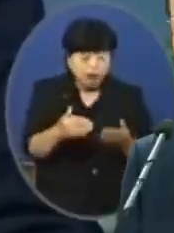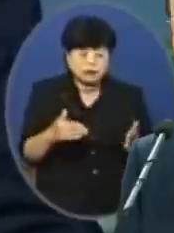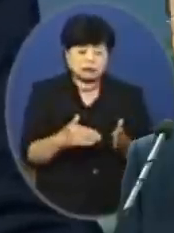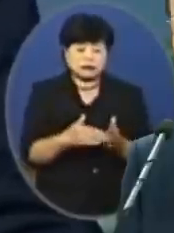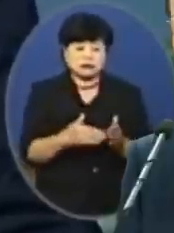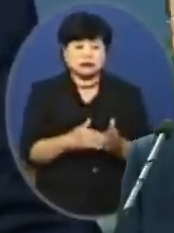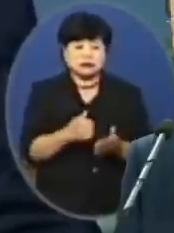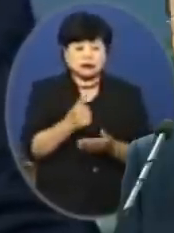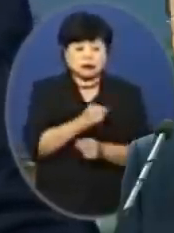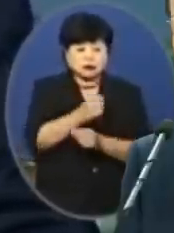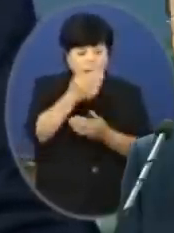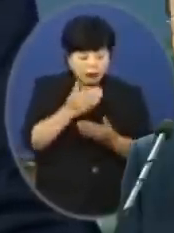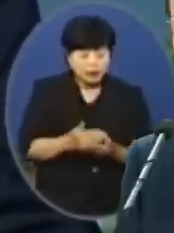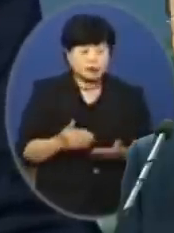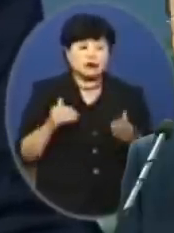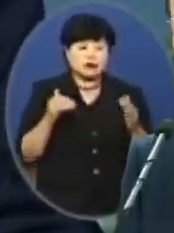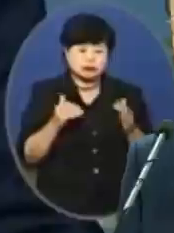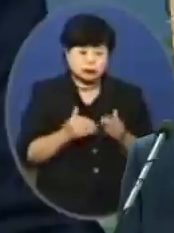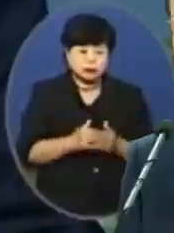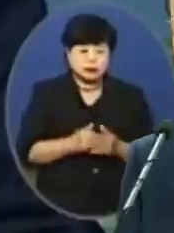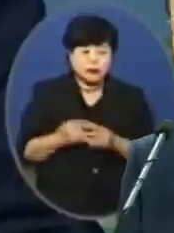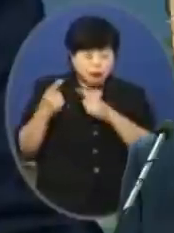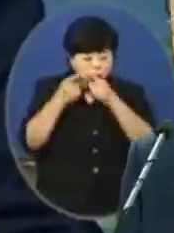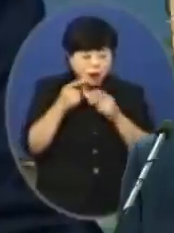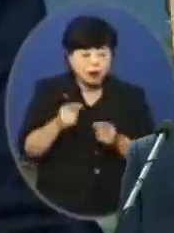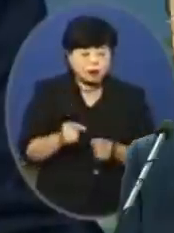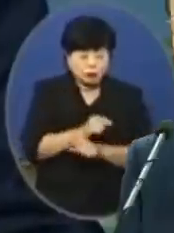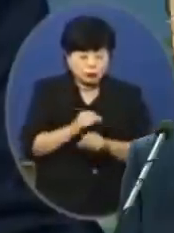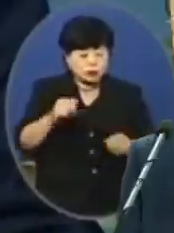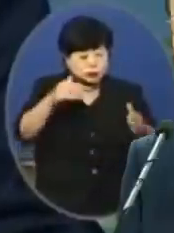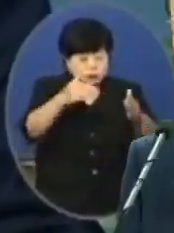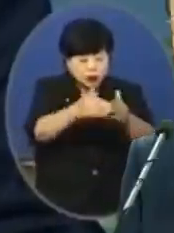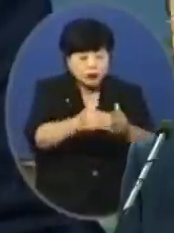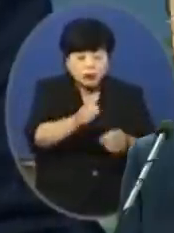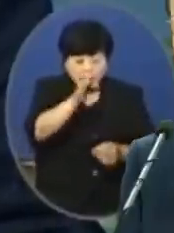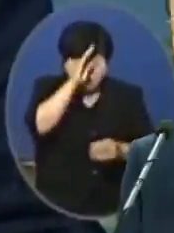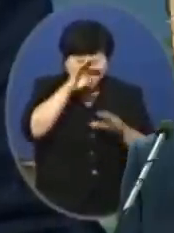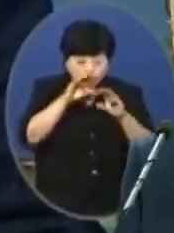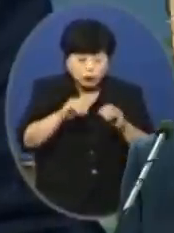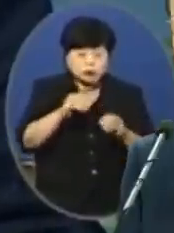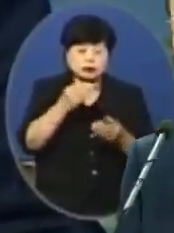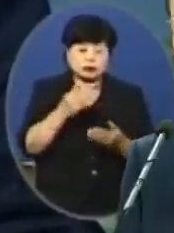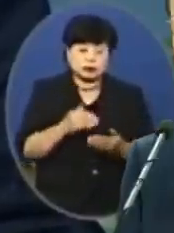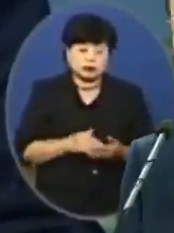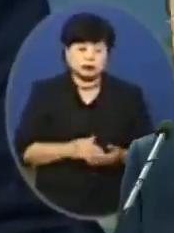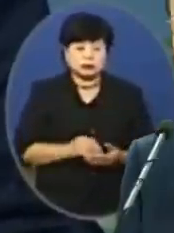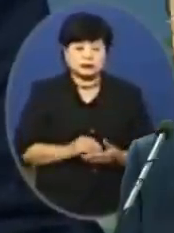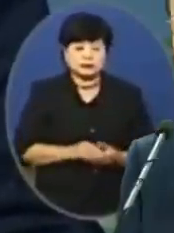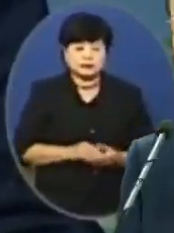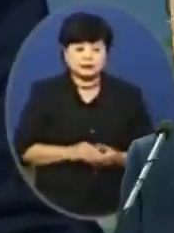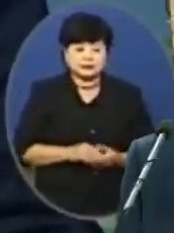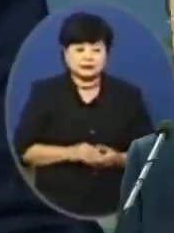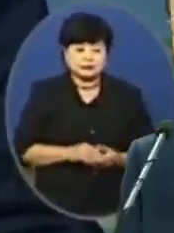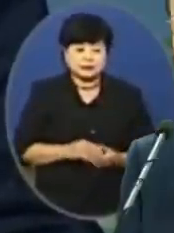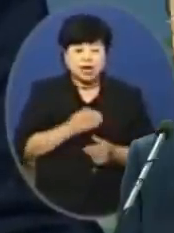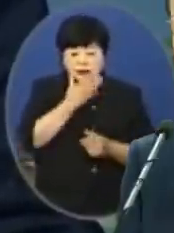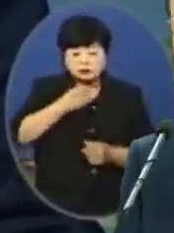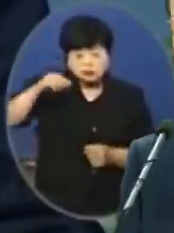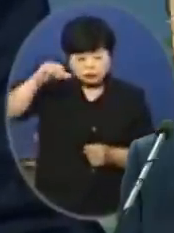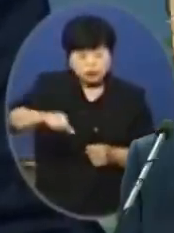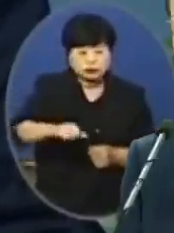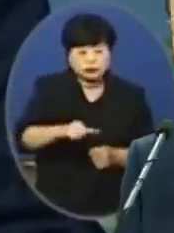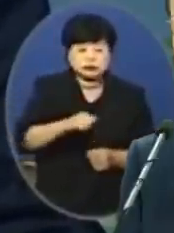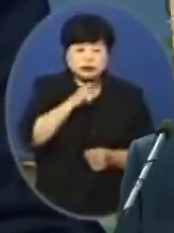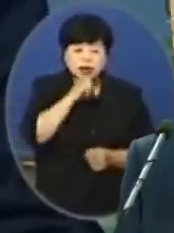죄 용서받는 것도 내가 이루어놓았고 허물도 내가 다 사해놓았고 병도 다 짊어지고 치료해놓았고 저주와 가난도